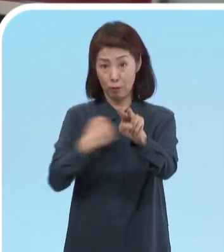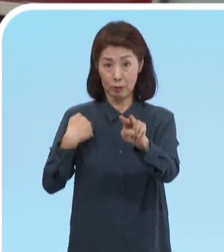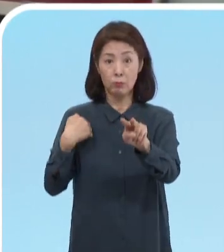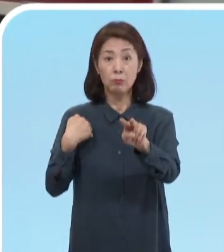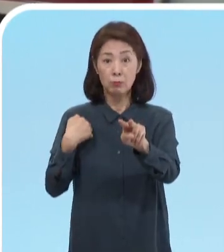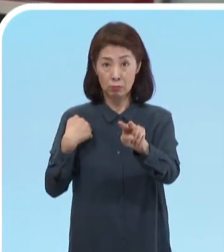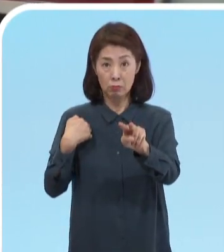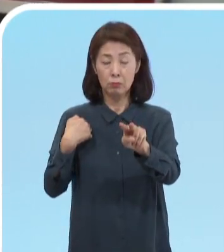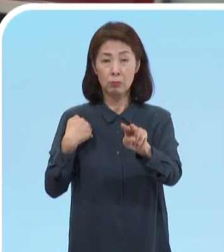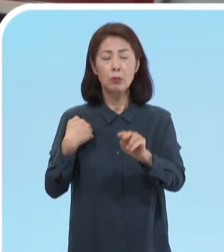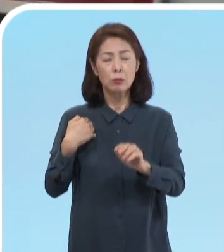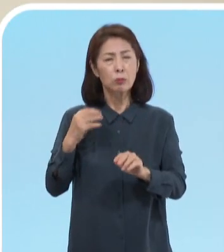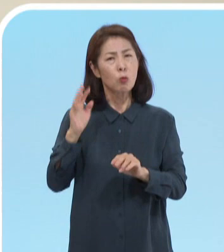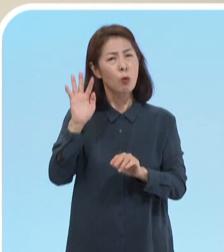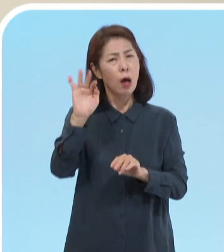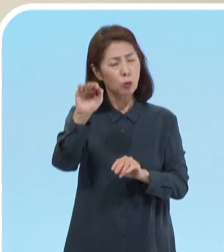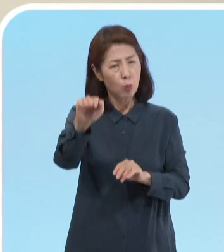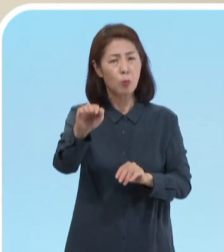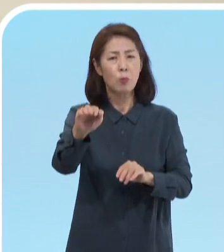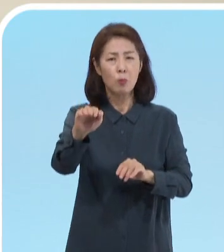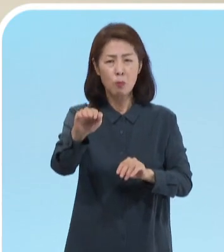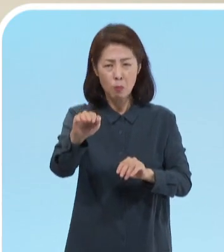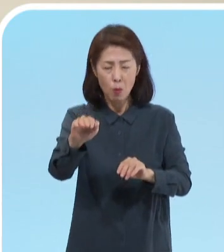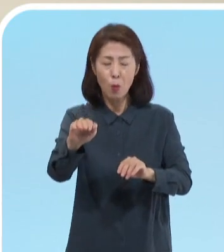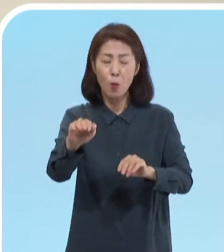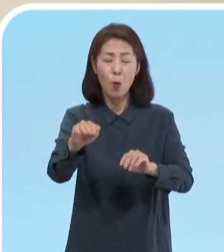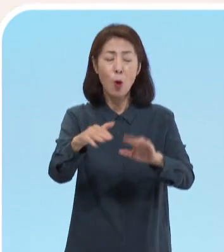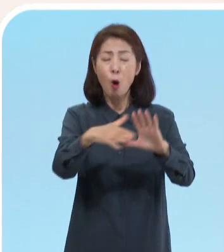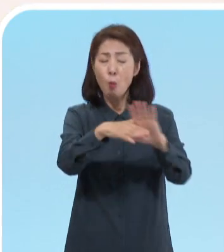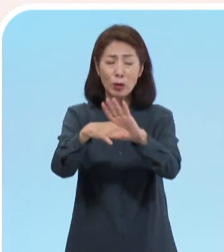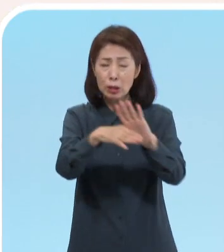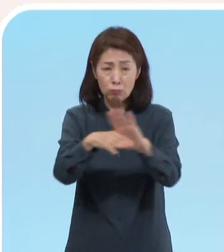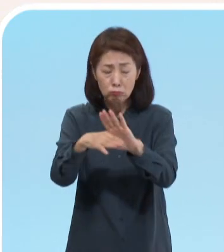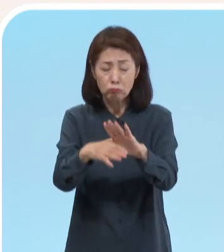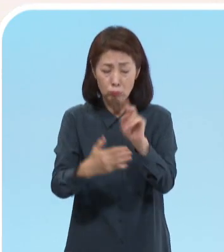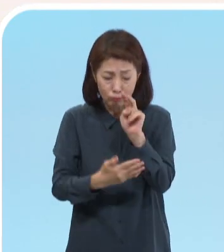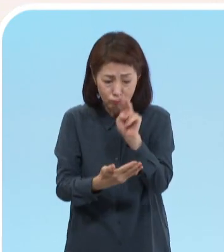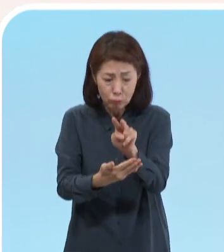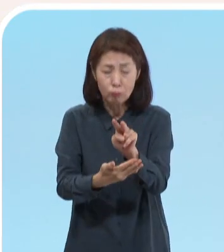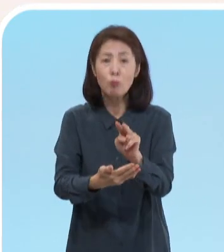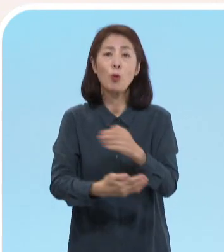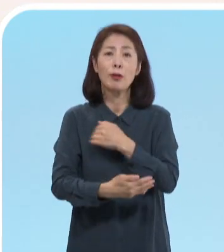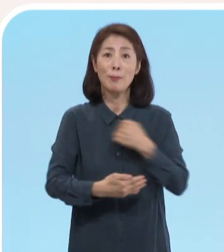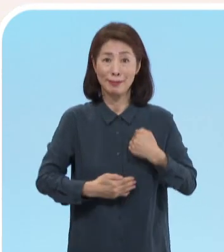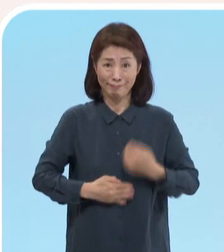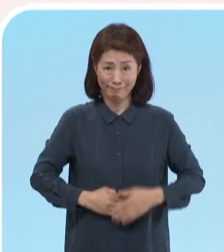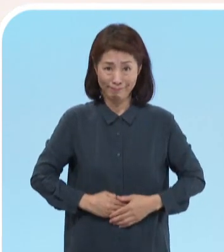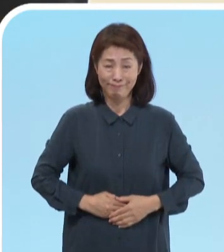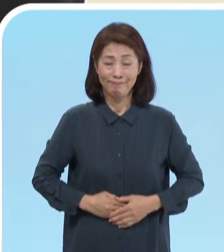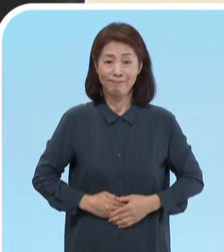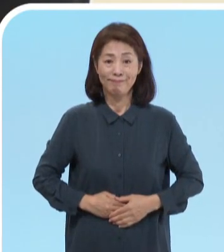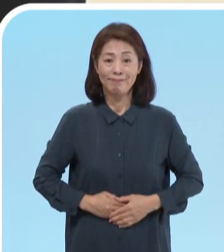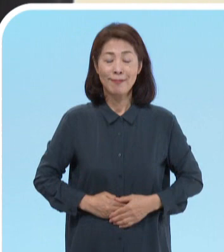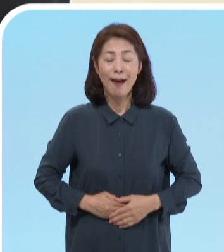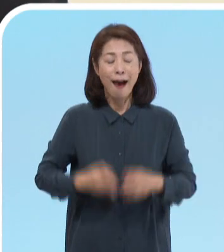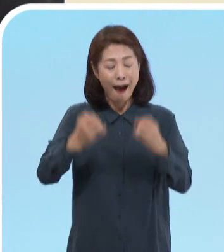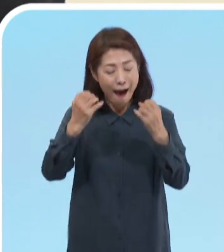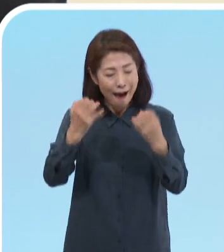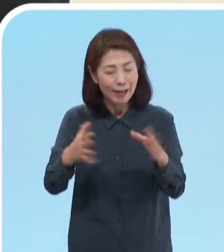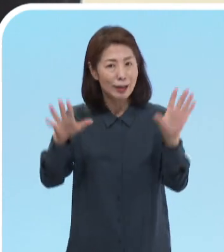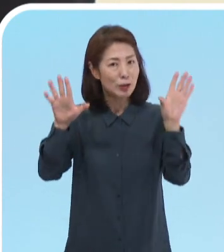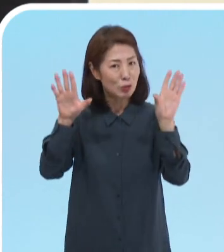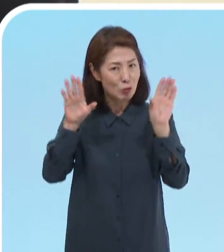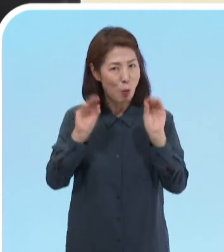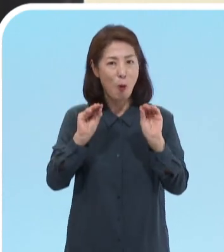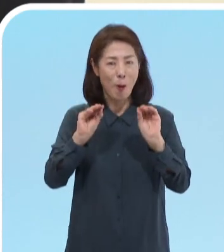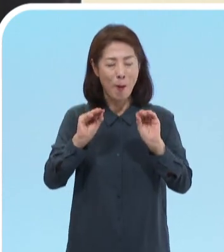き起こしたものを後日、はい、配信しますので誰でも見ることができます。 なるほど、うん、そしたらもう最新の情報がもうリア